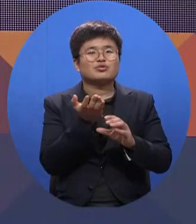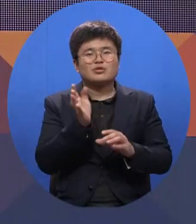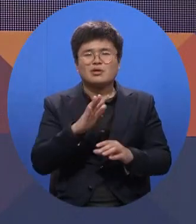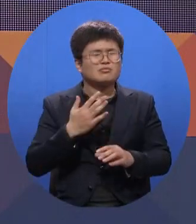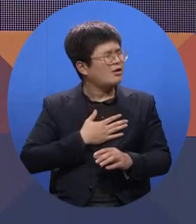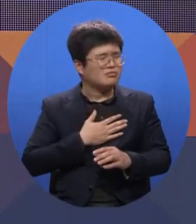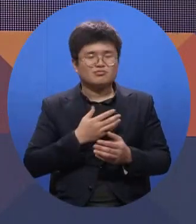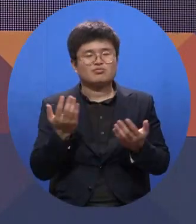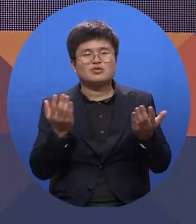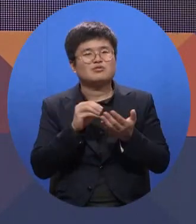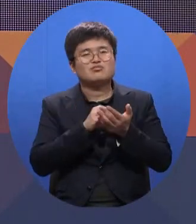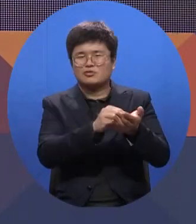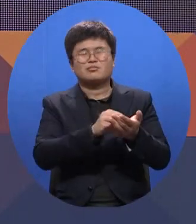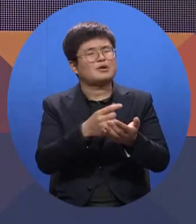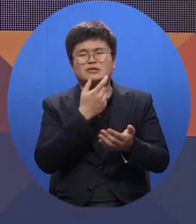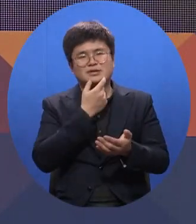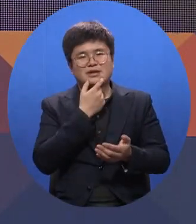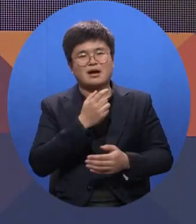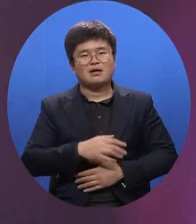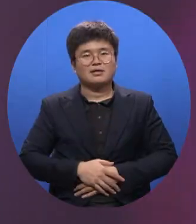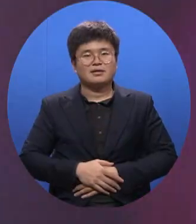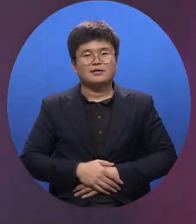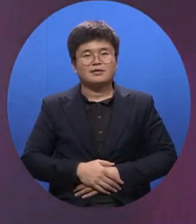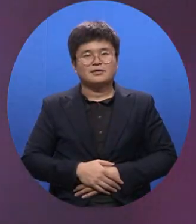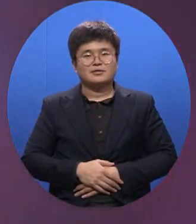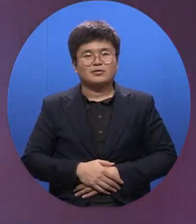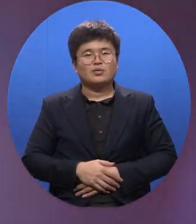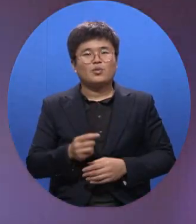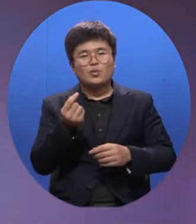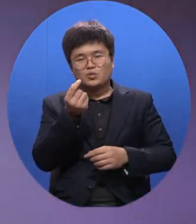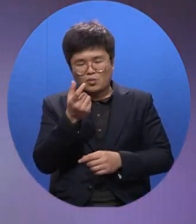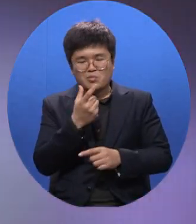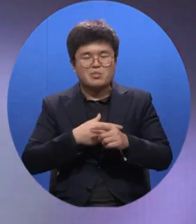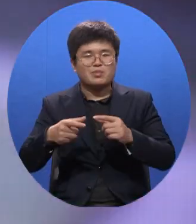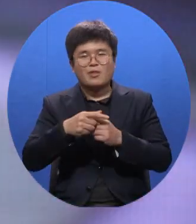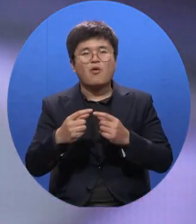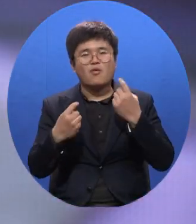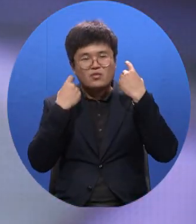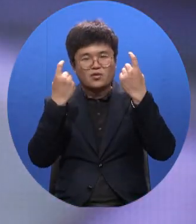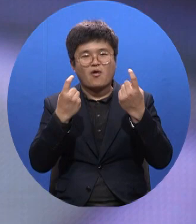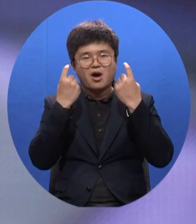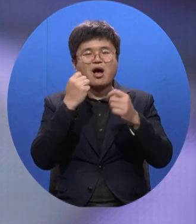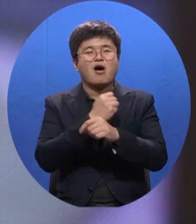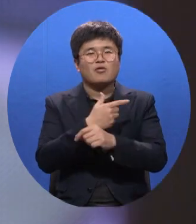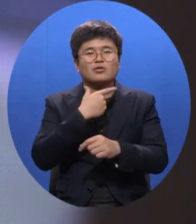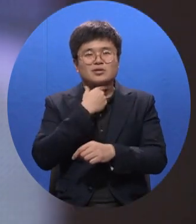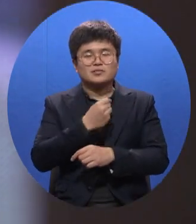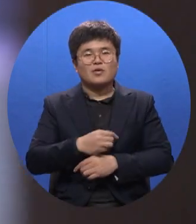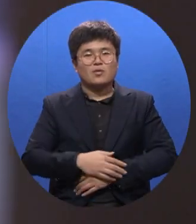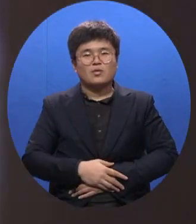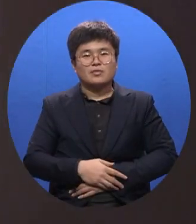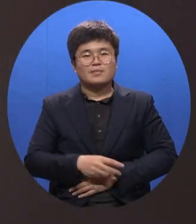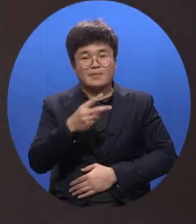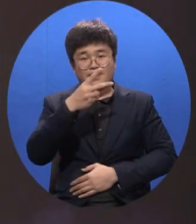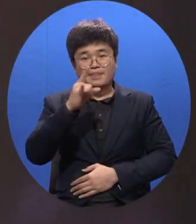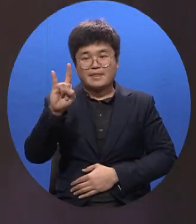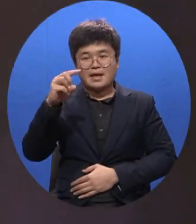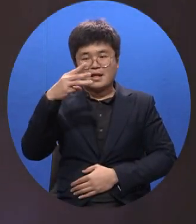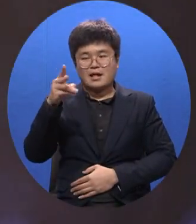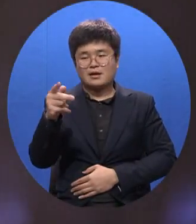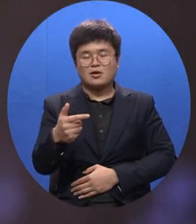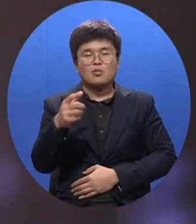들어가고 싶지 않다 사실은 조금 더 유행 또 하고 싶고 그리고 그때 대련에서